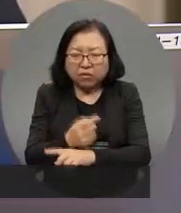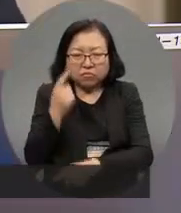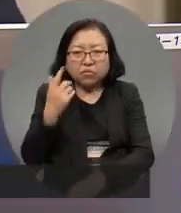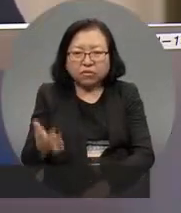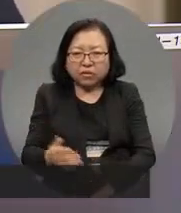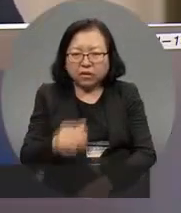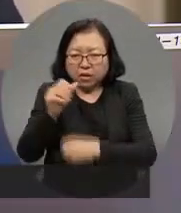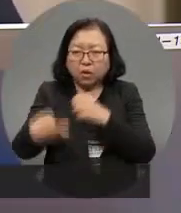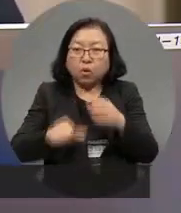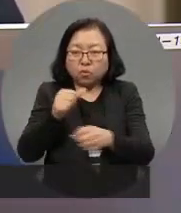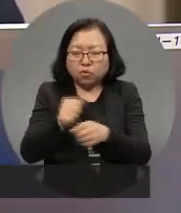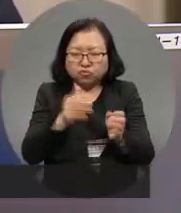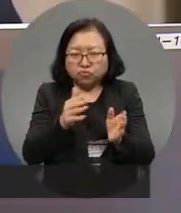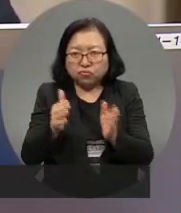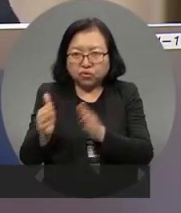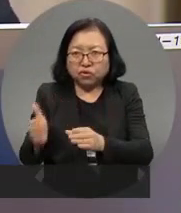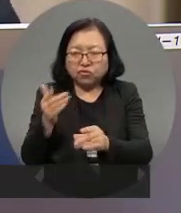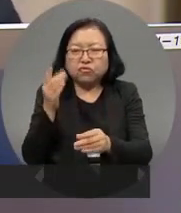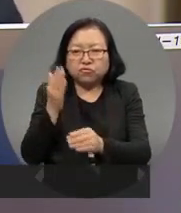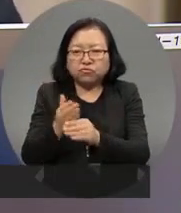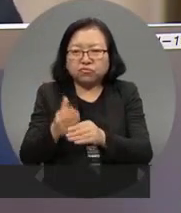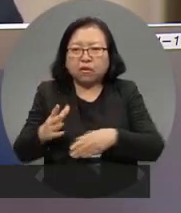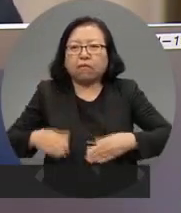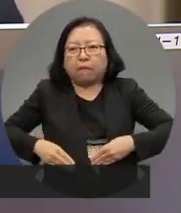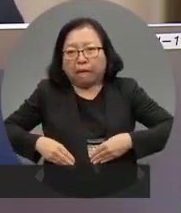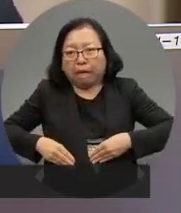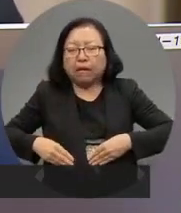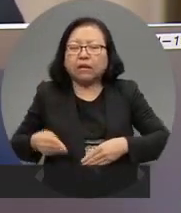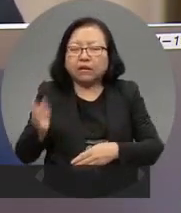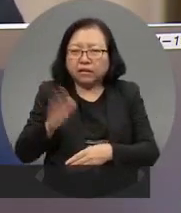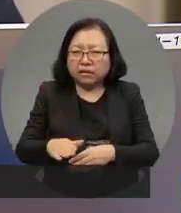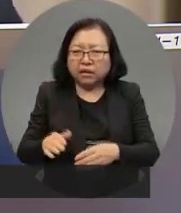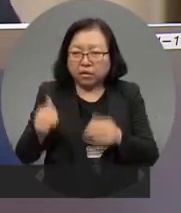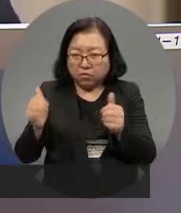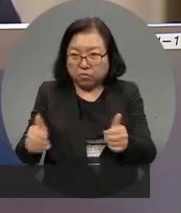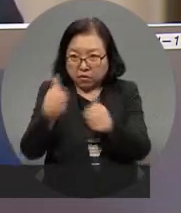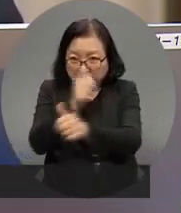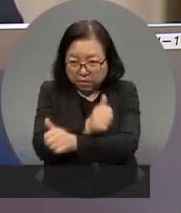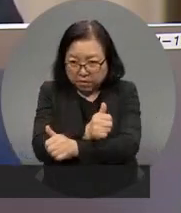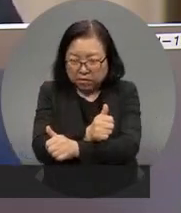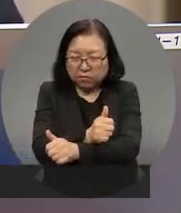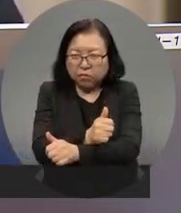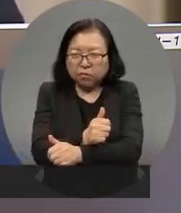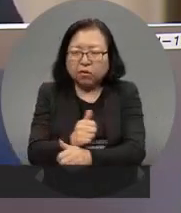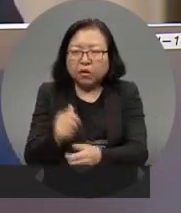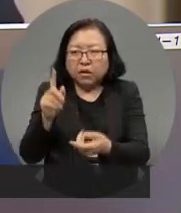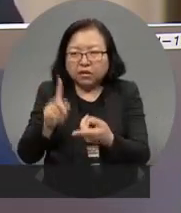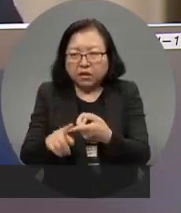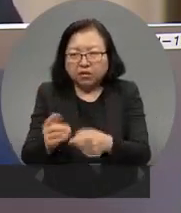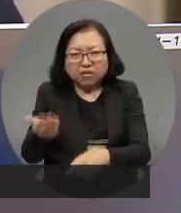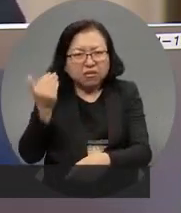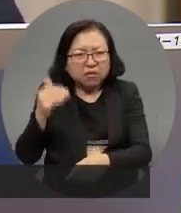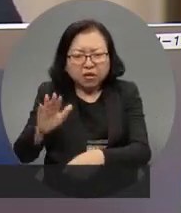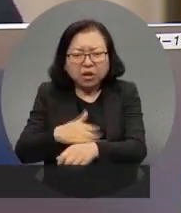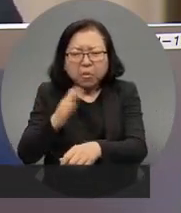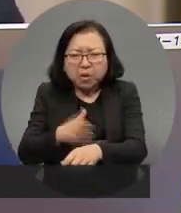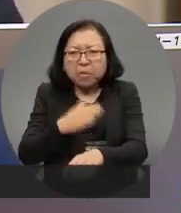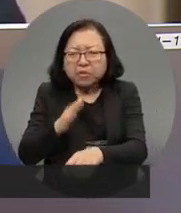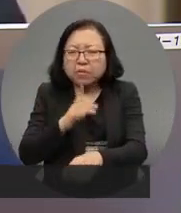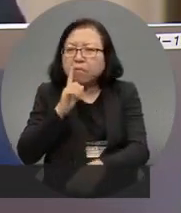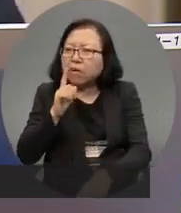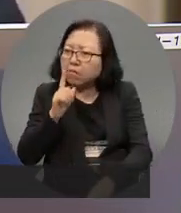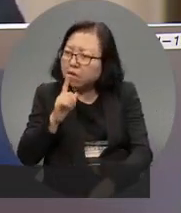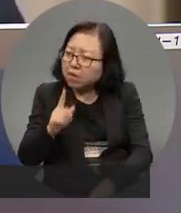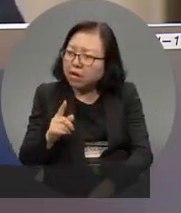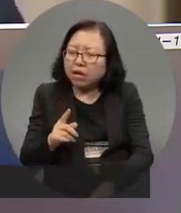준비해올 때는 가만히 계시다가 교육감님이 바뀌면서 이 정책이 잘못된 것 같다 하니까 그때에서